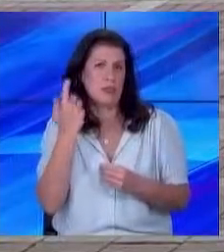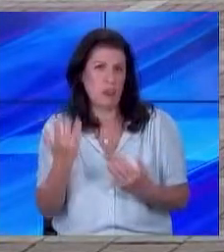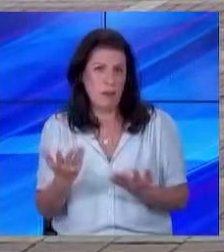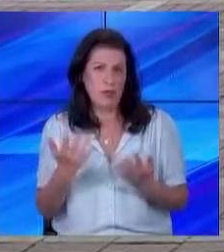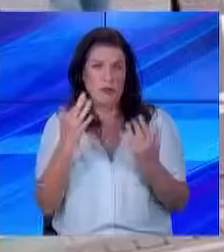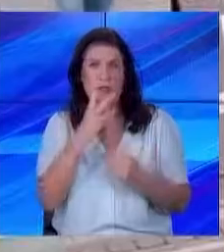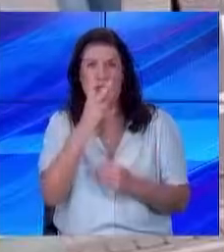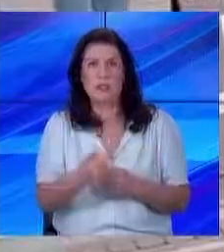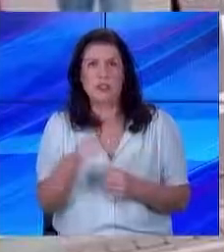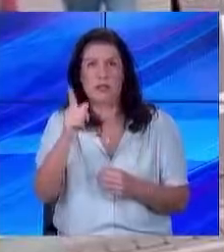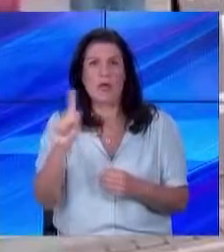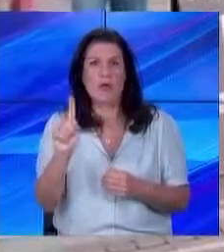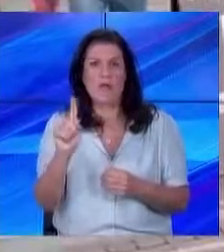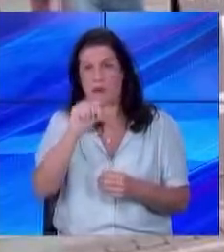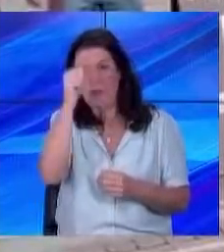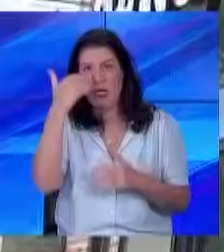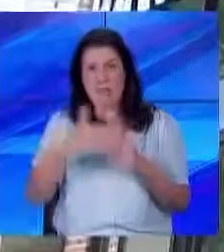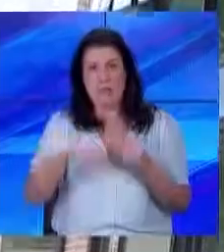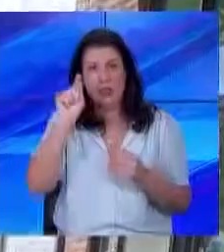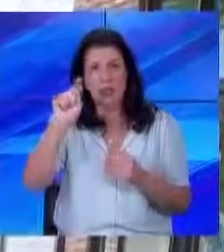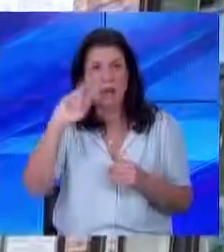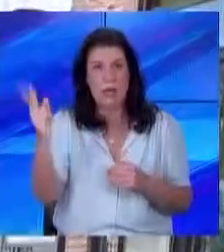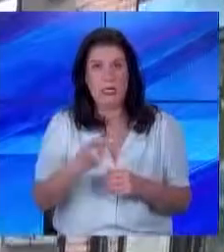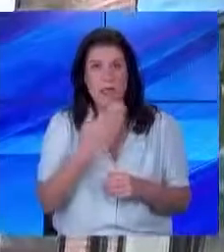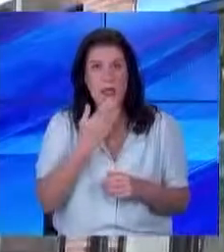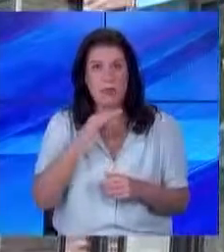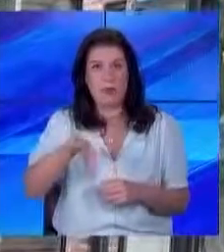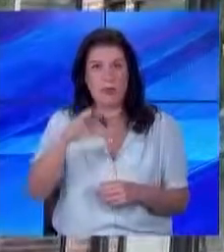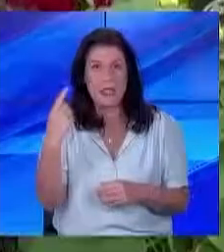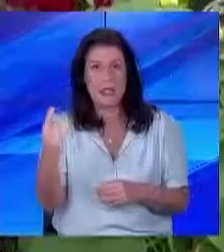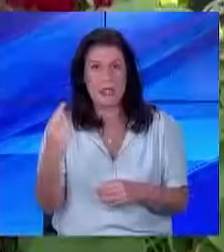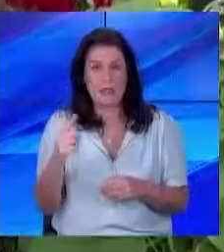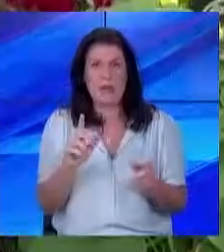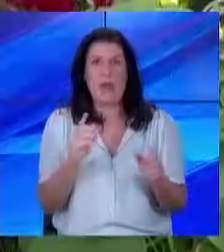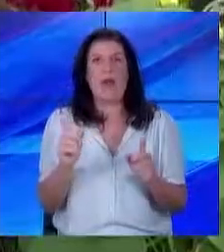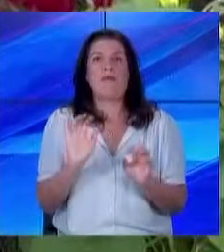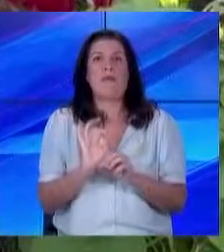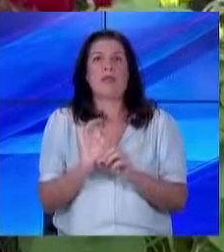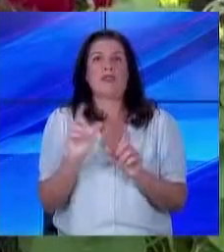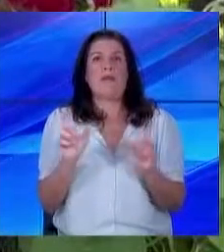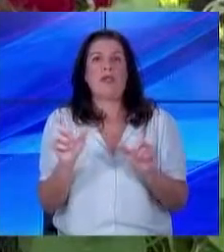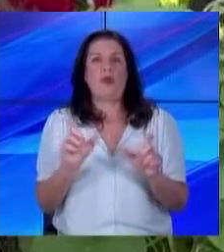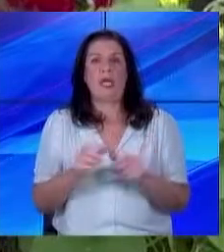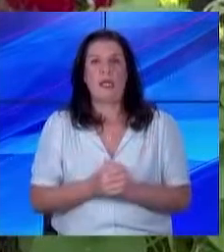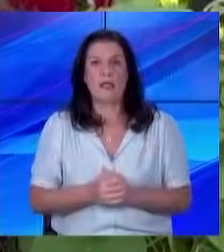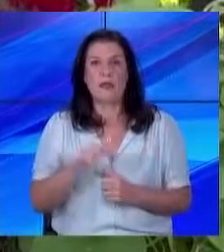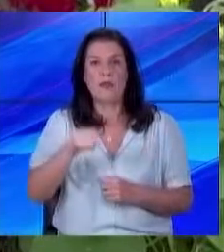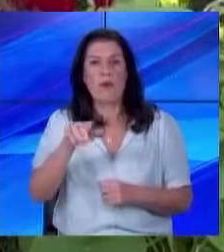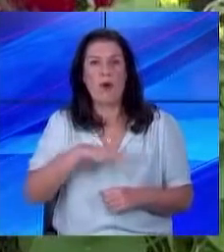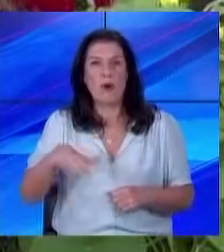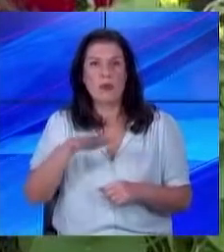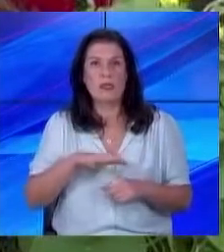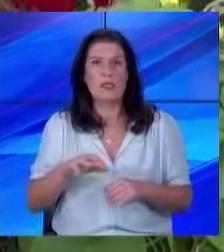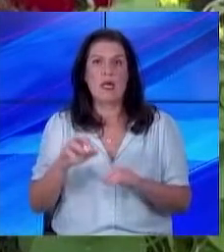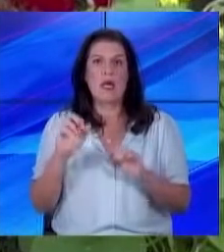בקיץ האחרון. שם הקהילה היהודית מוצאת את עצמה מתגוננת. האוכלוסייה כאן מאוד בעד BDS,